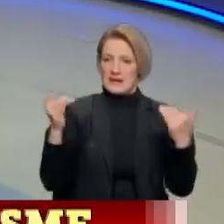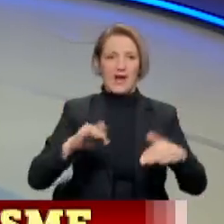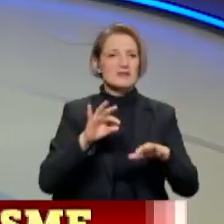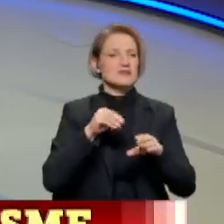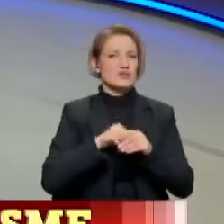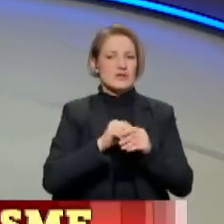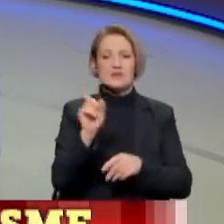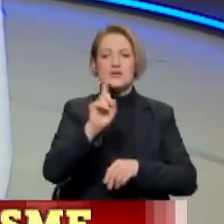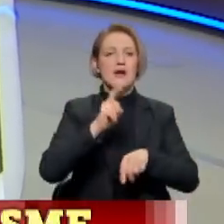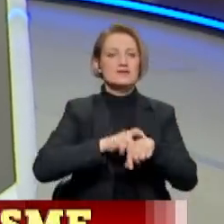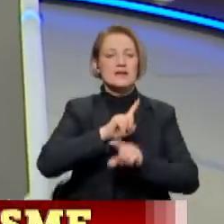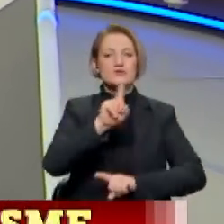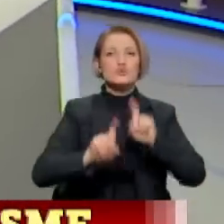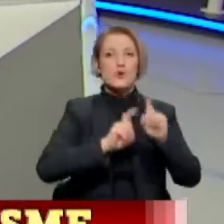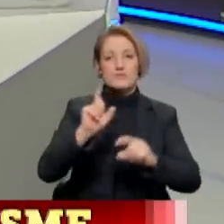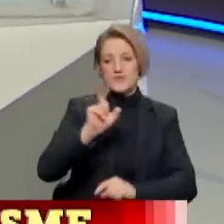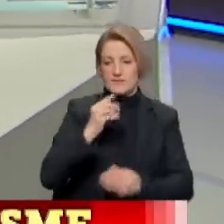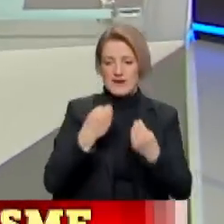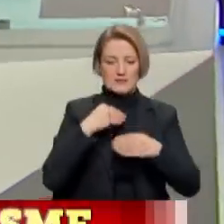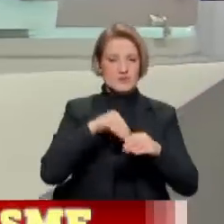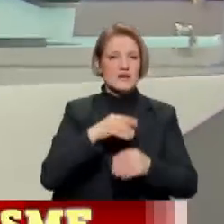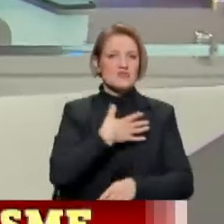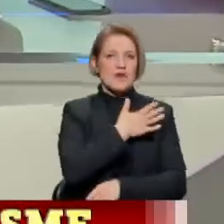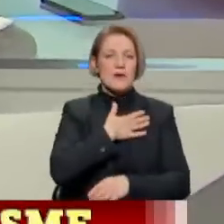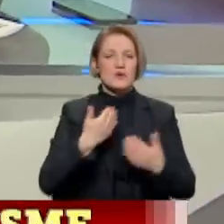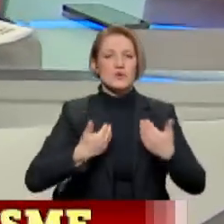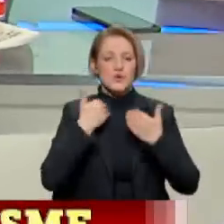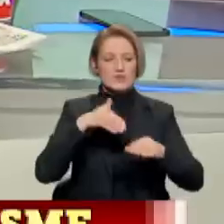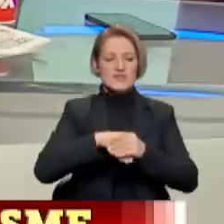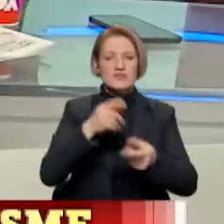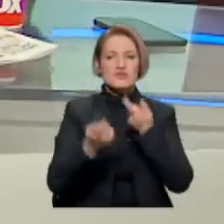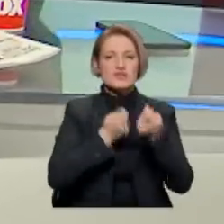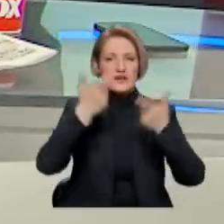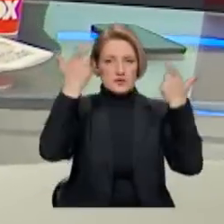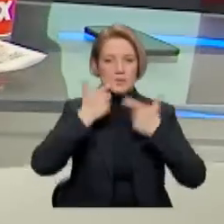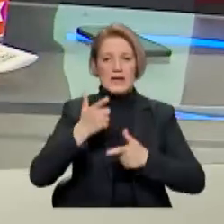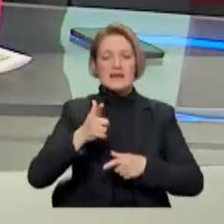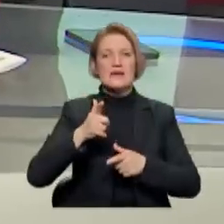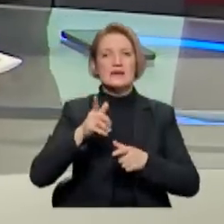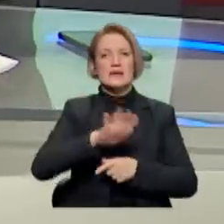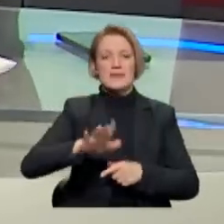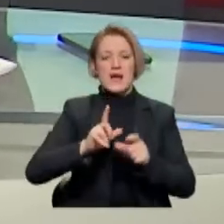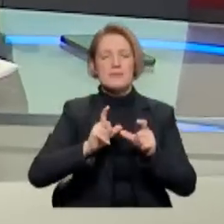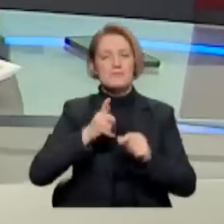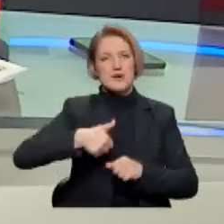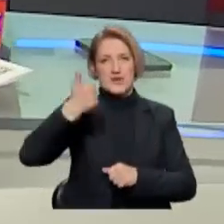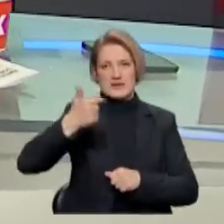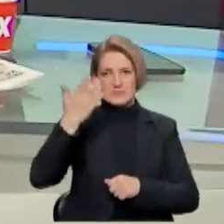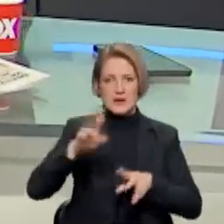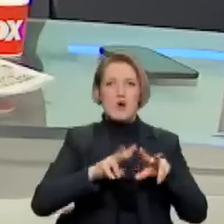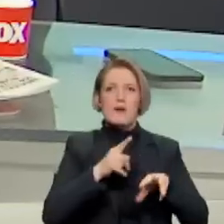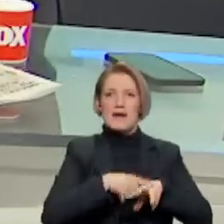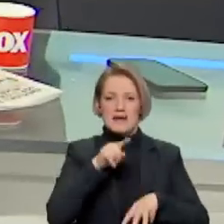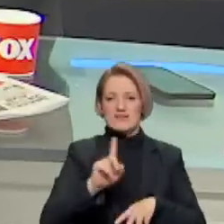de çok için, teşekkür ediyorum. Çalar Saat'te sorularımızı yanıtladığınız için Cumhuriyet Halk Partisi Hukuk ve Seçim İşlerinden Sorumlu Genel Başkan Yardımcısı Muharrem Erkek Çalar